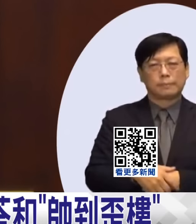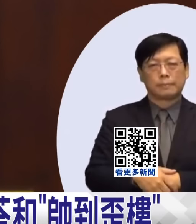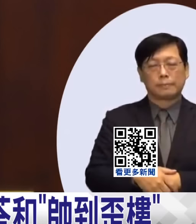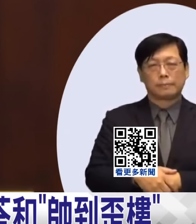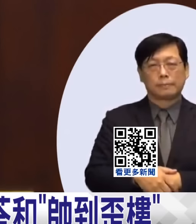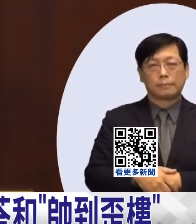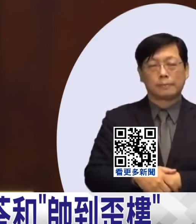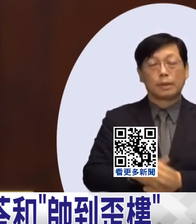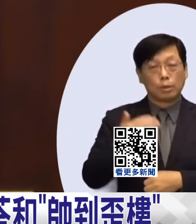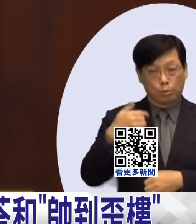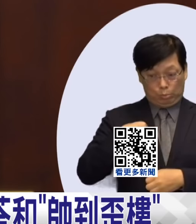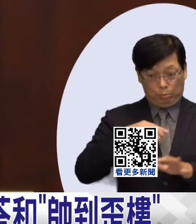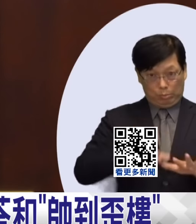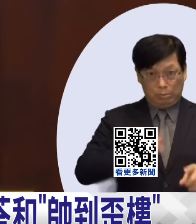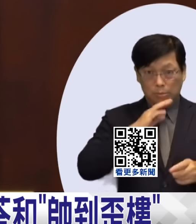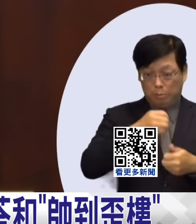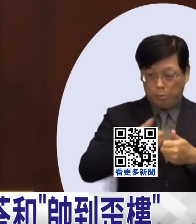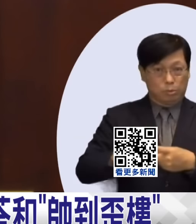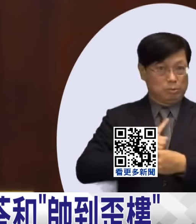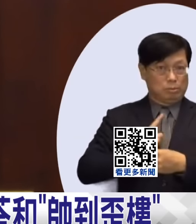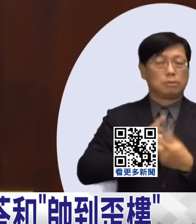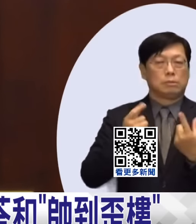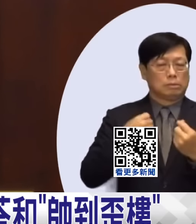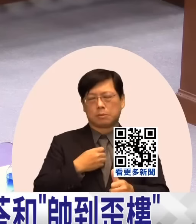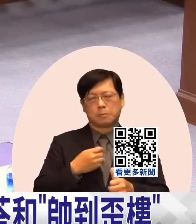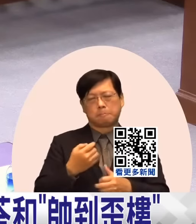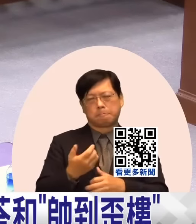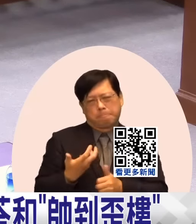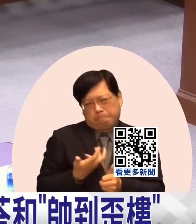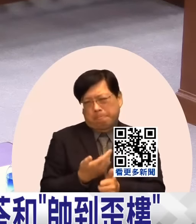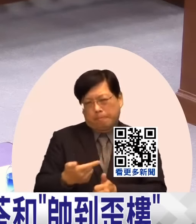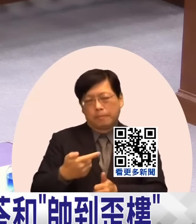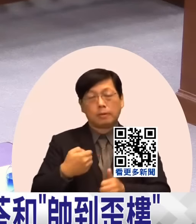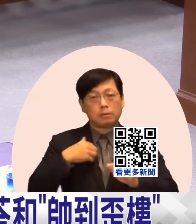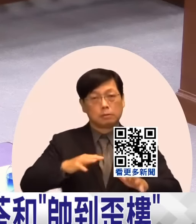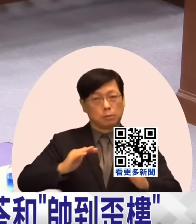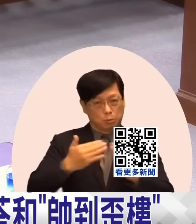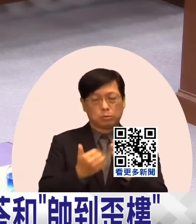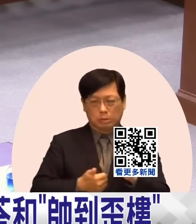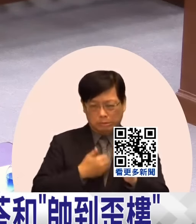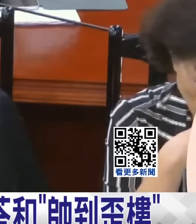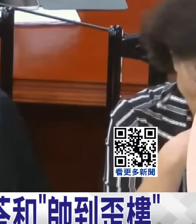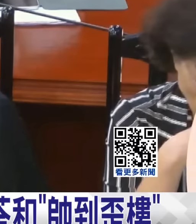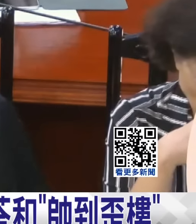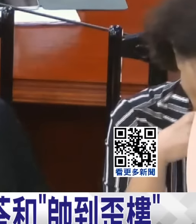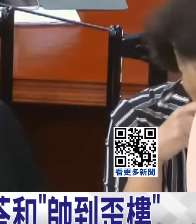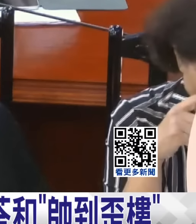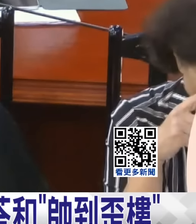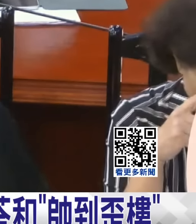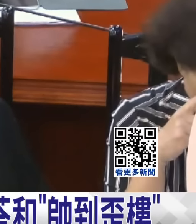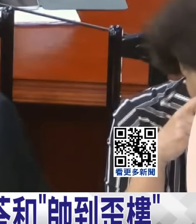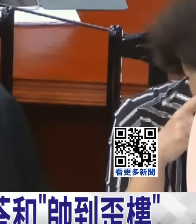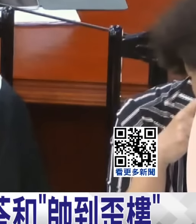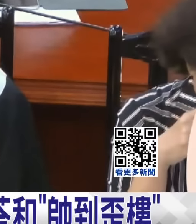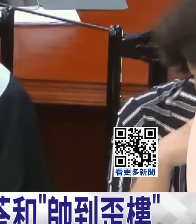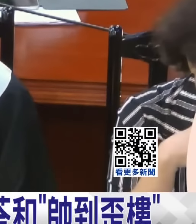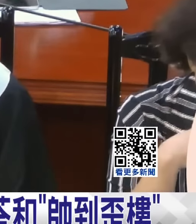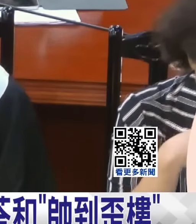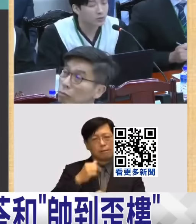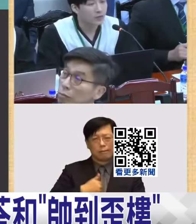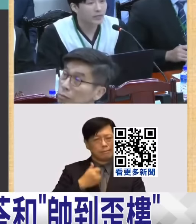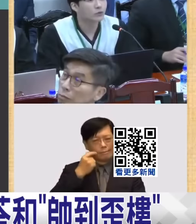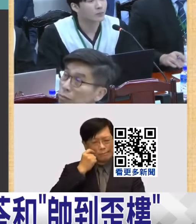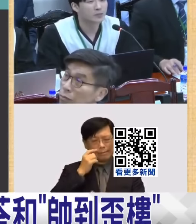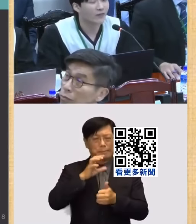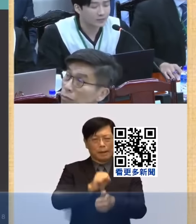法庭十号针对国会扩权法案紧急处分准备程序，各机关代表在庭上交锋。不过网友把目光投向